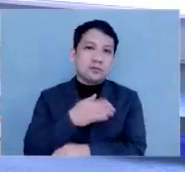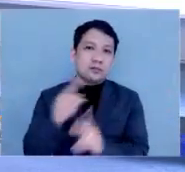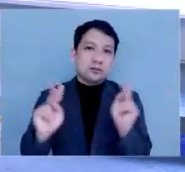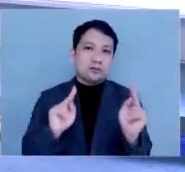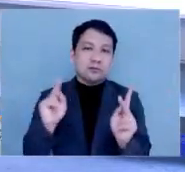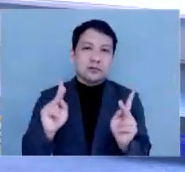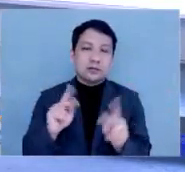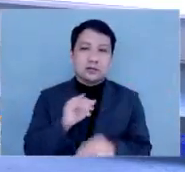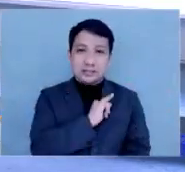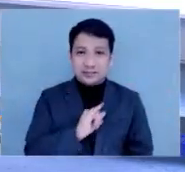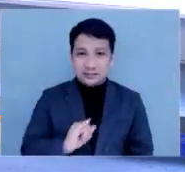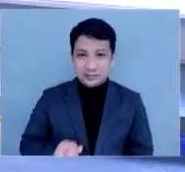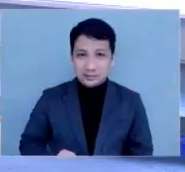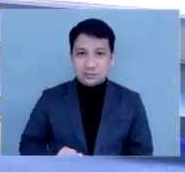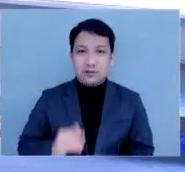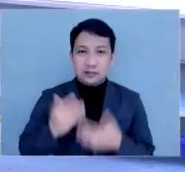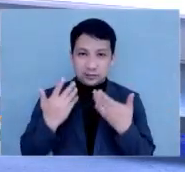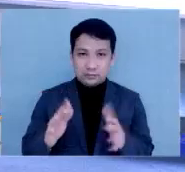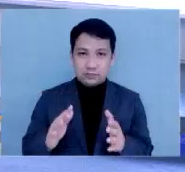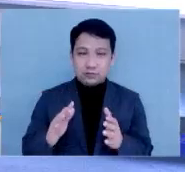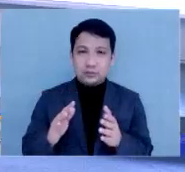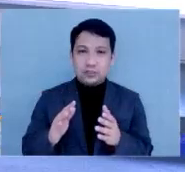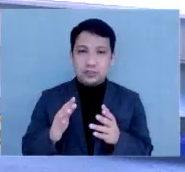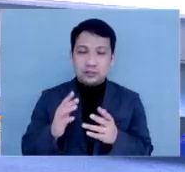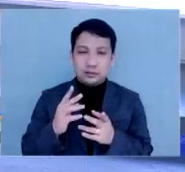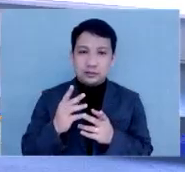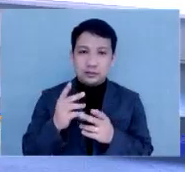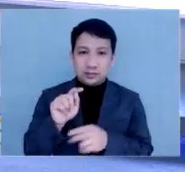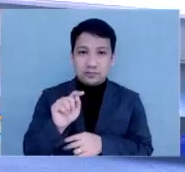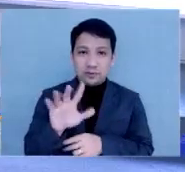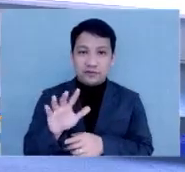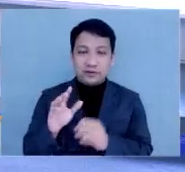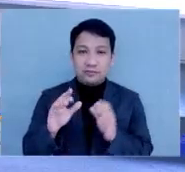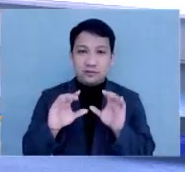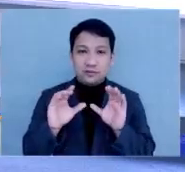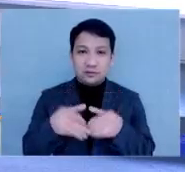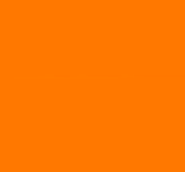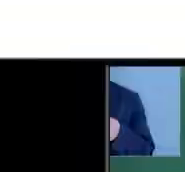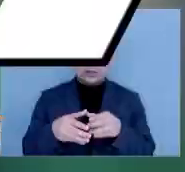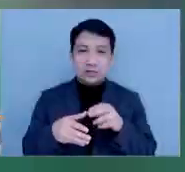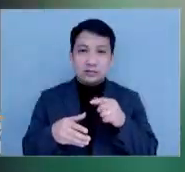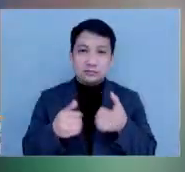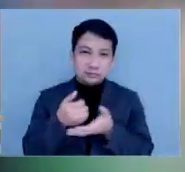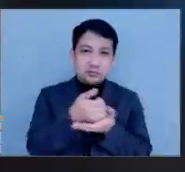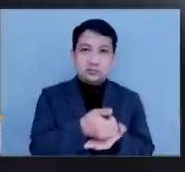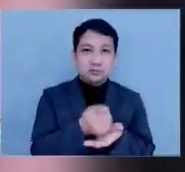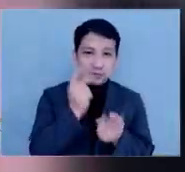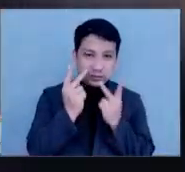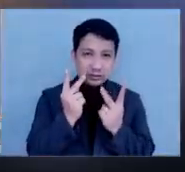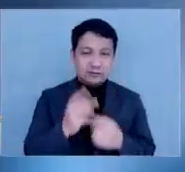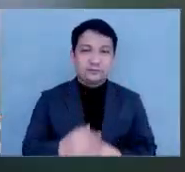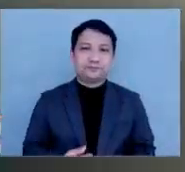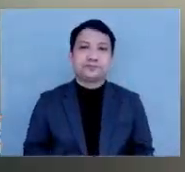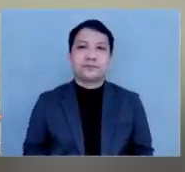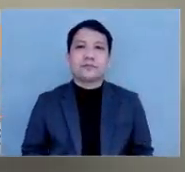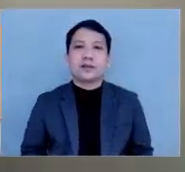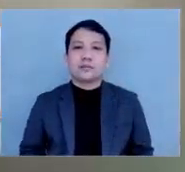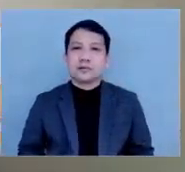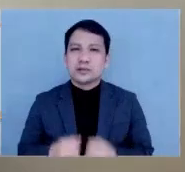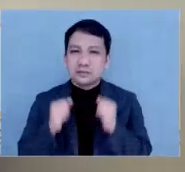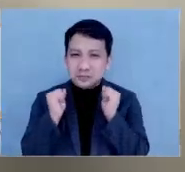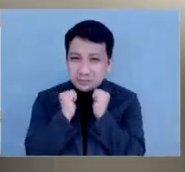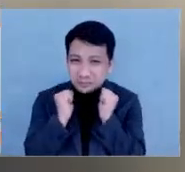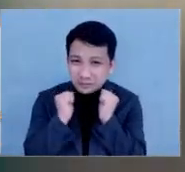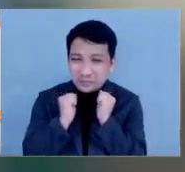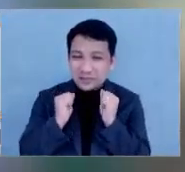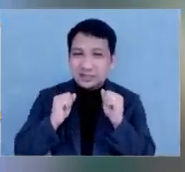sa Isabela ang binisita ng foundation. Nagbabalik si Laila Pangilinan. Sa gitna ng malamig na panahon